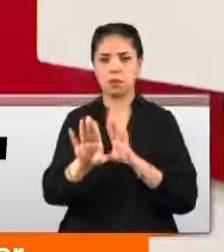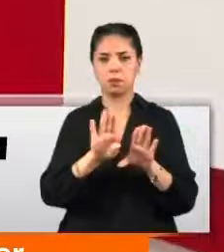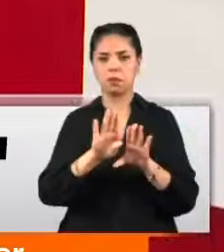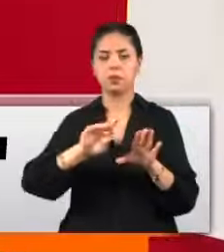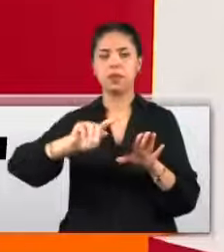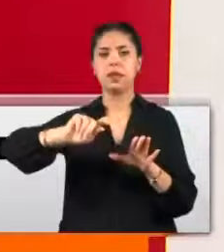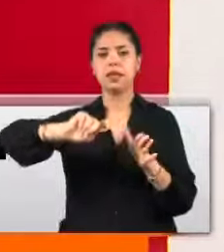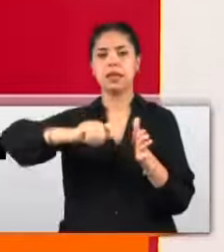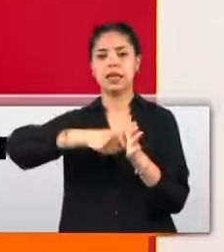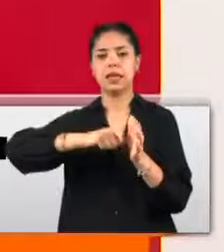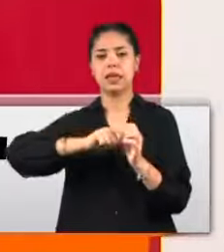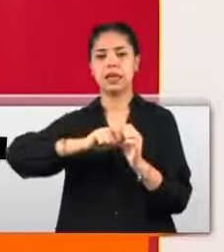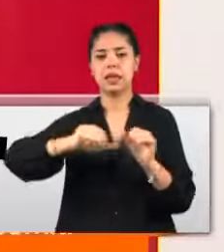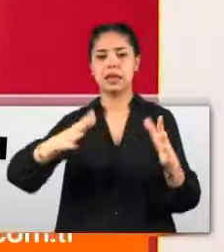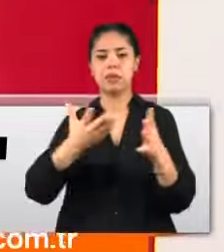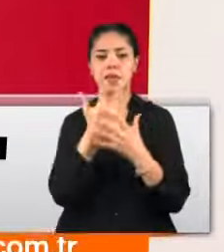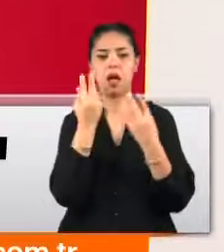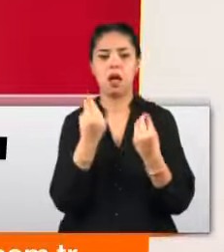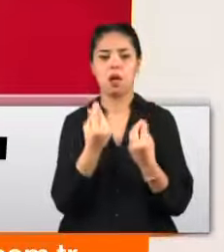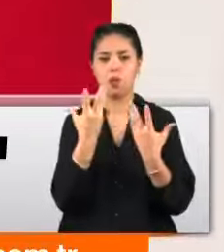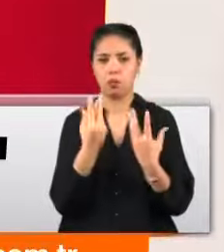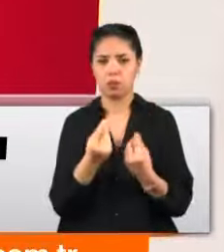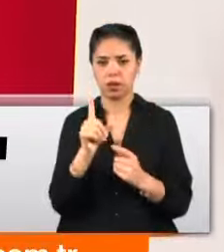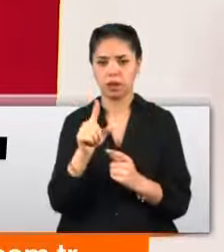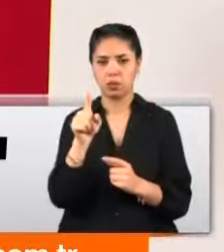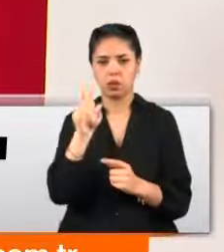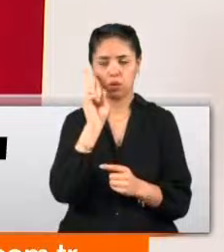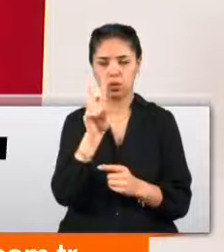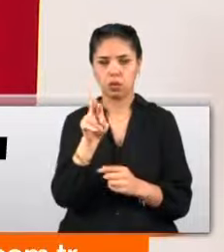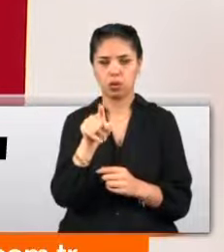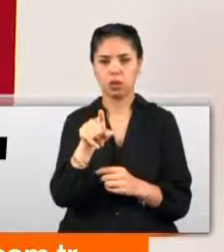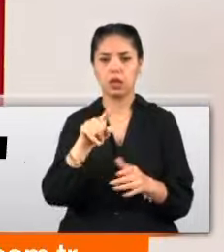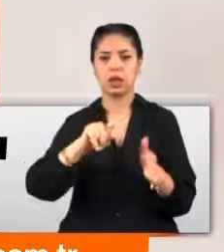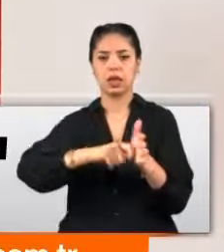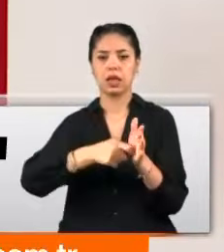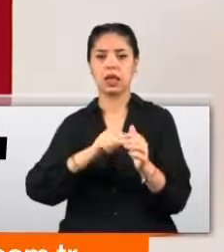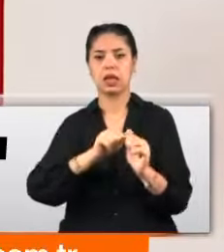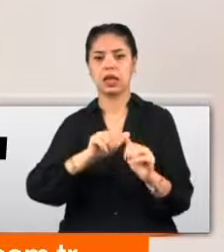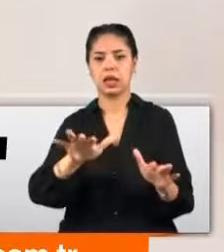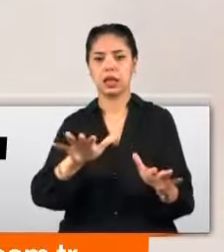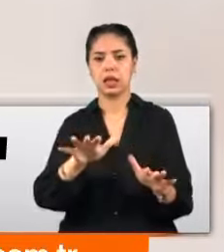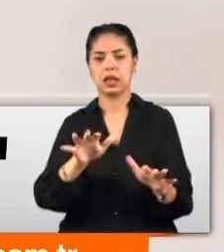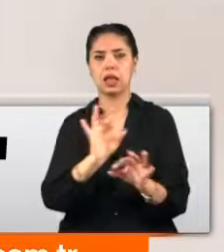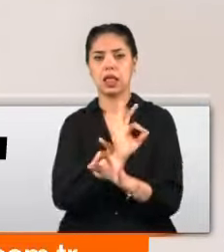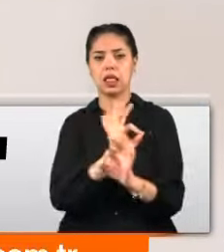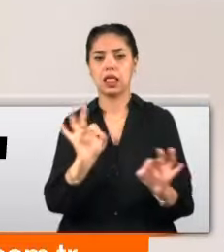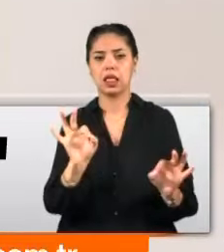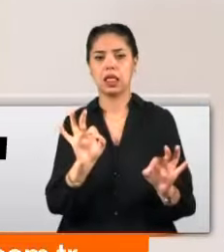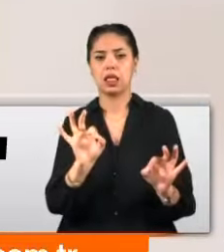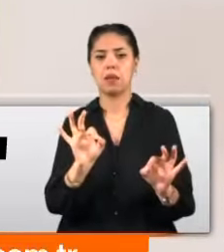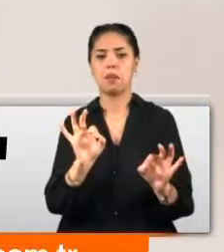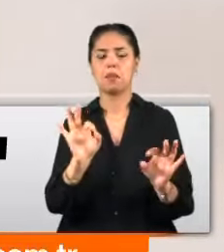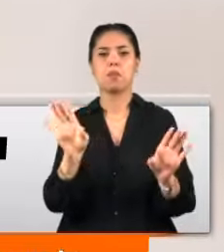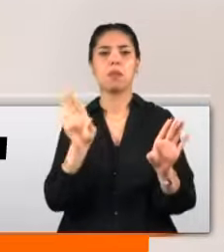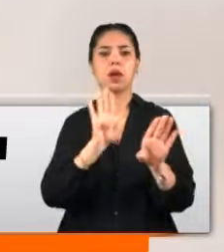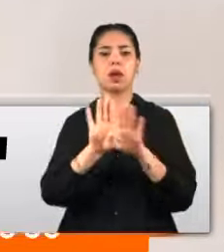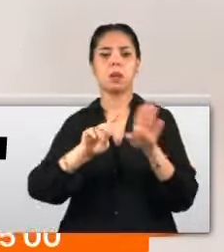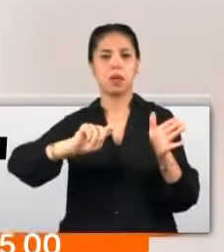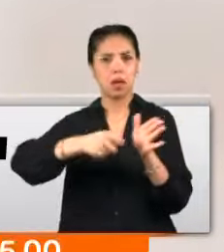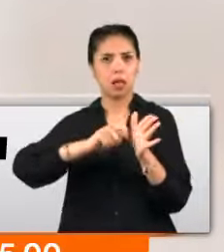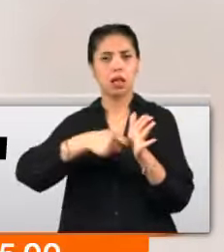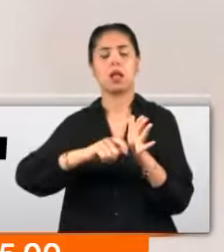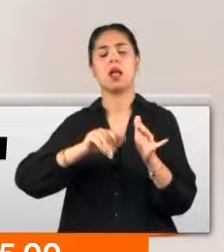Kiriş sisteminin iyi olmasıyla başlamaktadır burada görmüş olduğunuz gibi Kiriş sistemleri tam olarak kapıda kaç tur kitleme gerekiyorsa